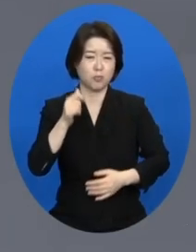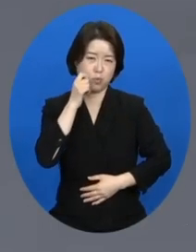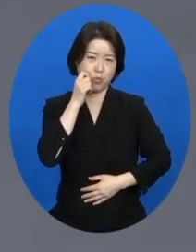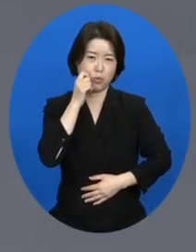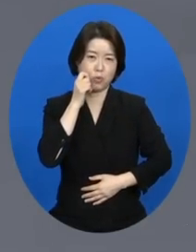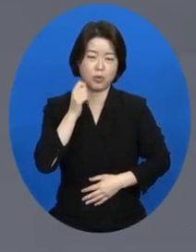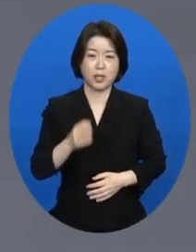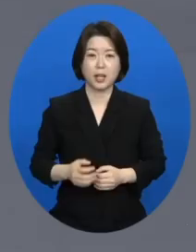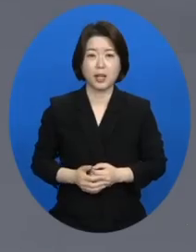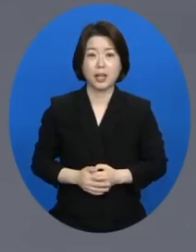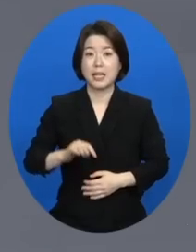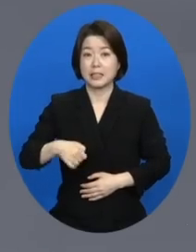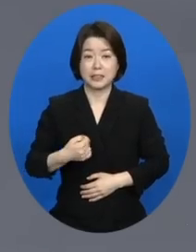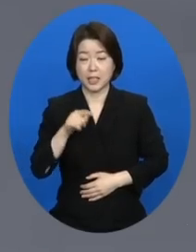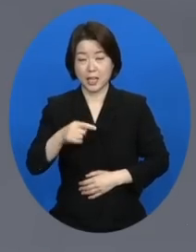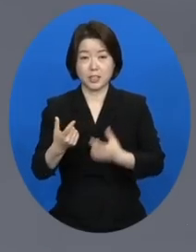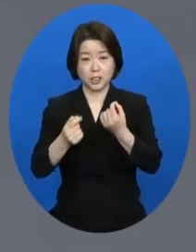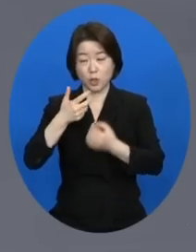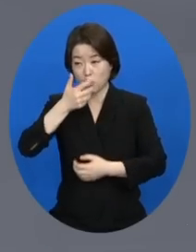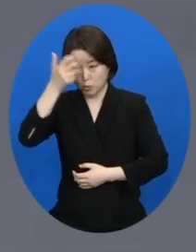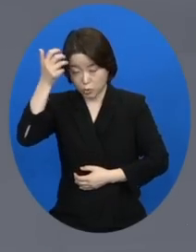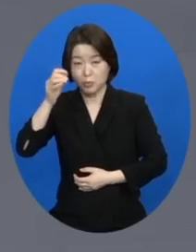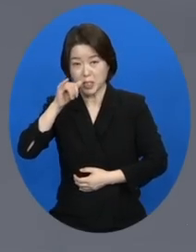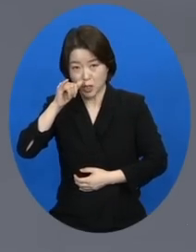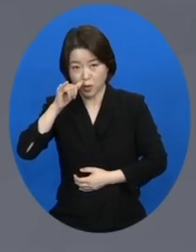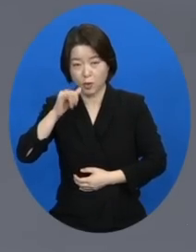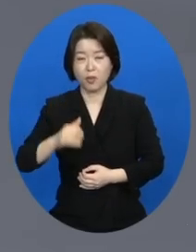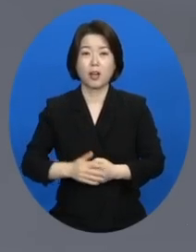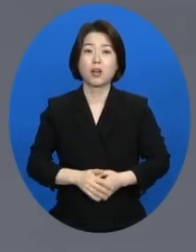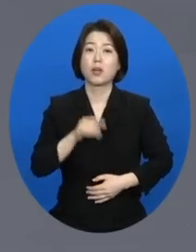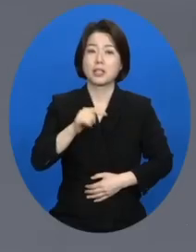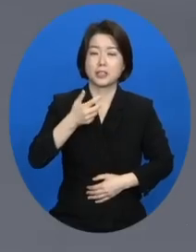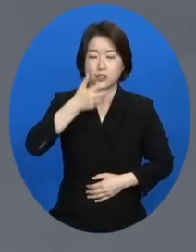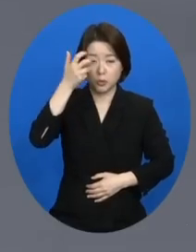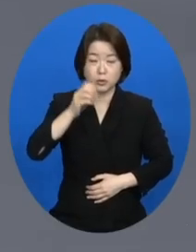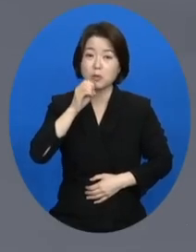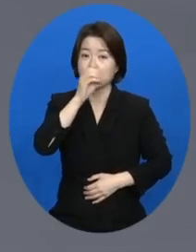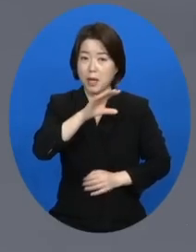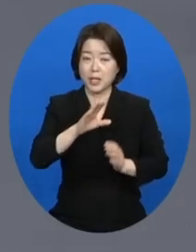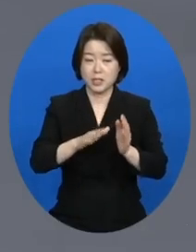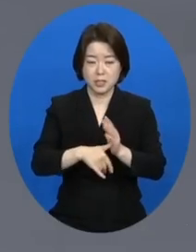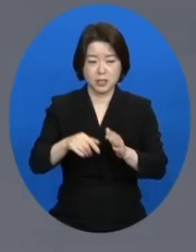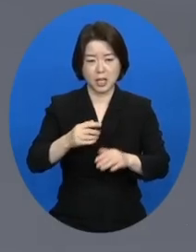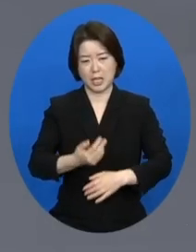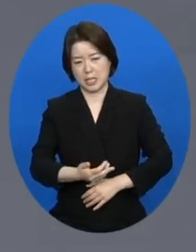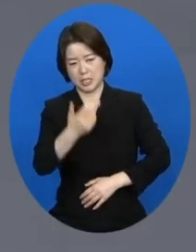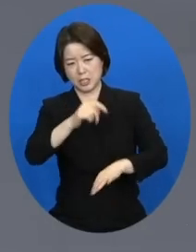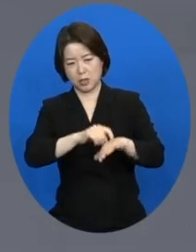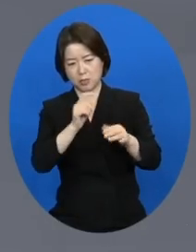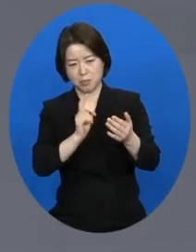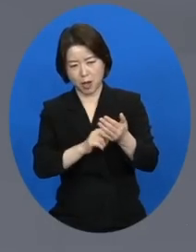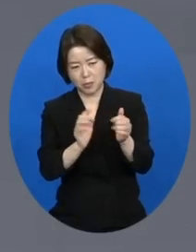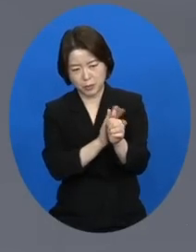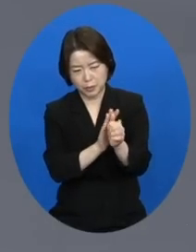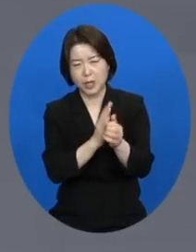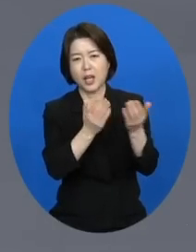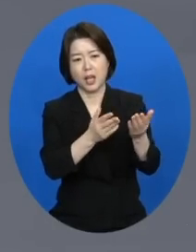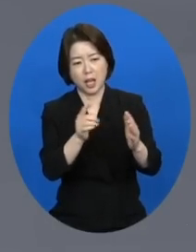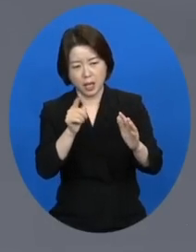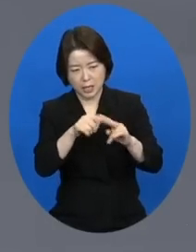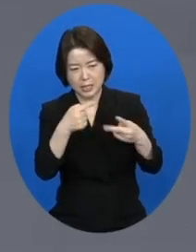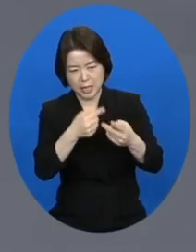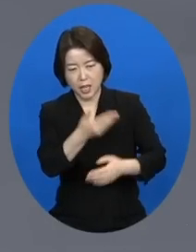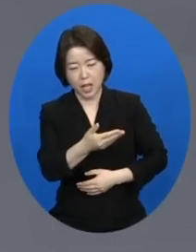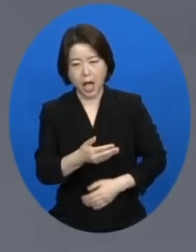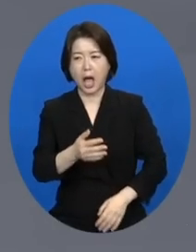못했습니다. 그런데 자기가 그런 꿈을 꾸었으면, 그리고 그런 꿈을 얘기했을 때 형들의 마음이 어떨지를 헤아려야 되고, 아 형들의 마음이